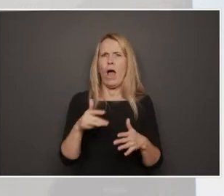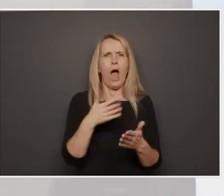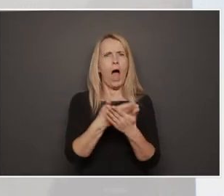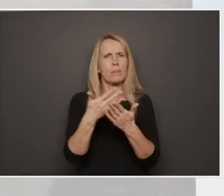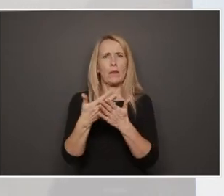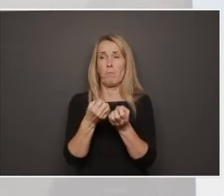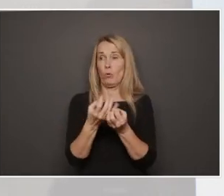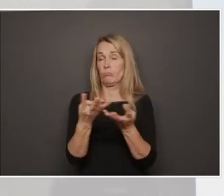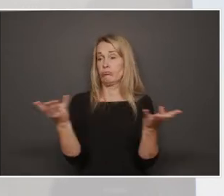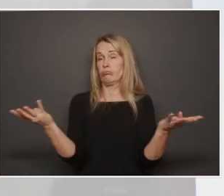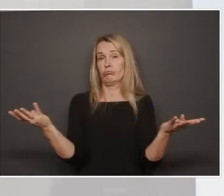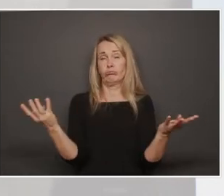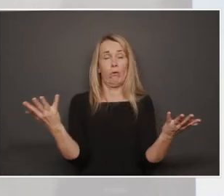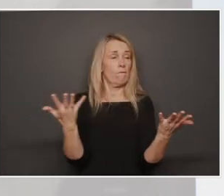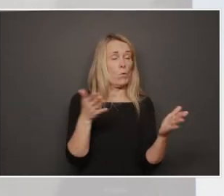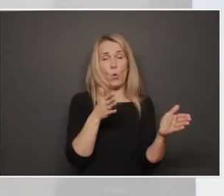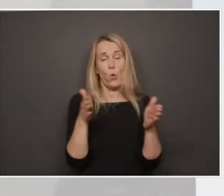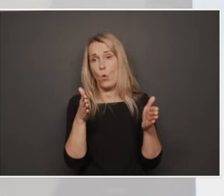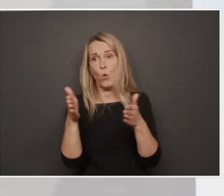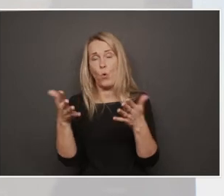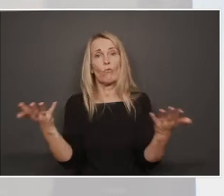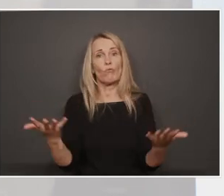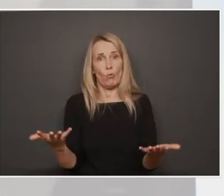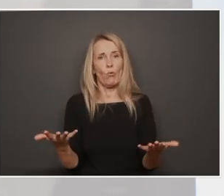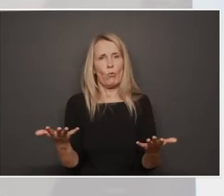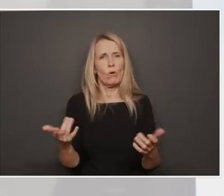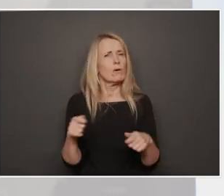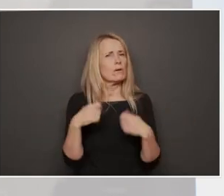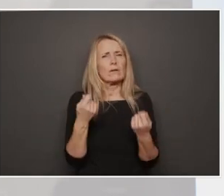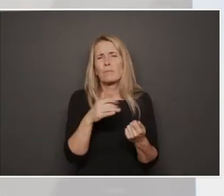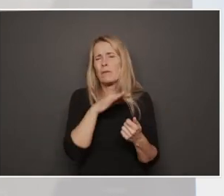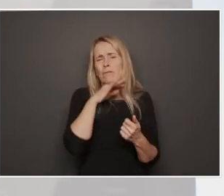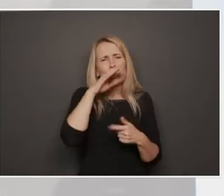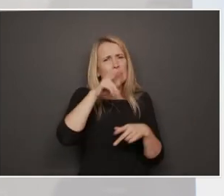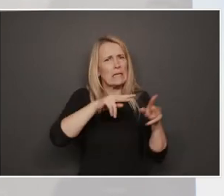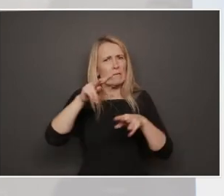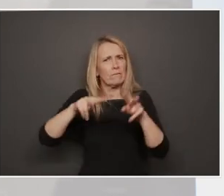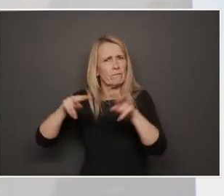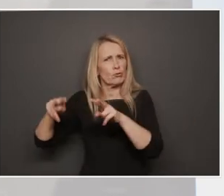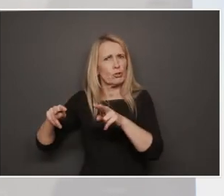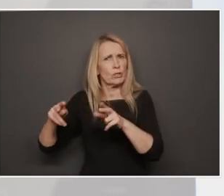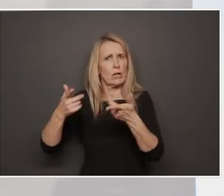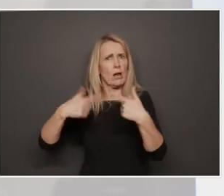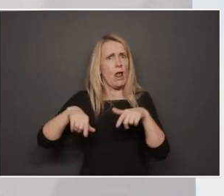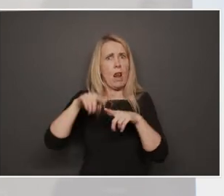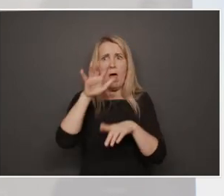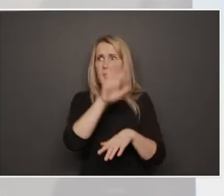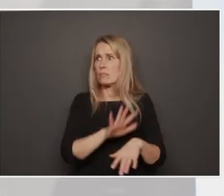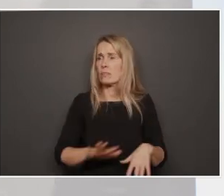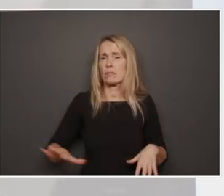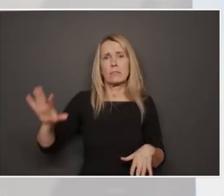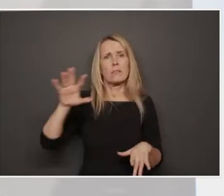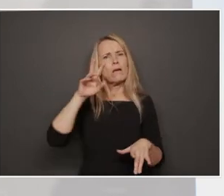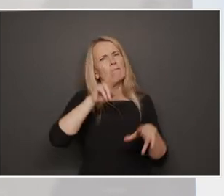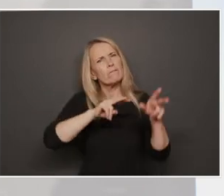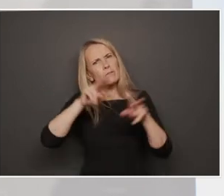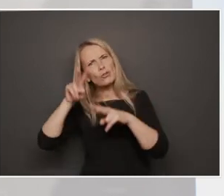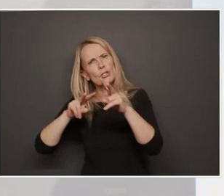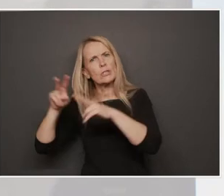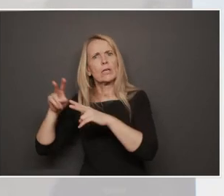Angebot zurechtzufinden. Es gibt also eine ganz vielfältige Landkarte der